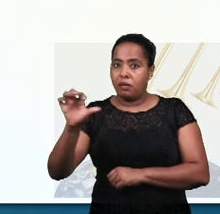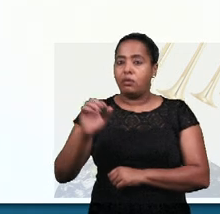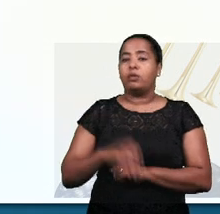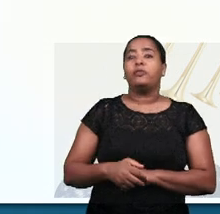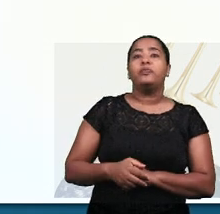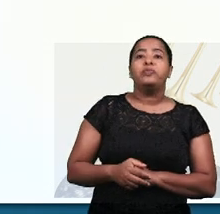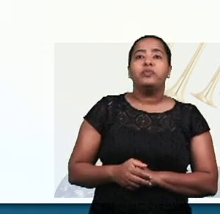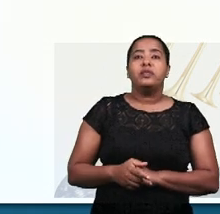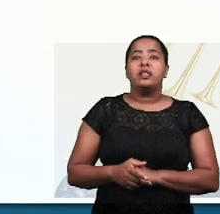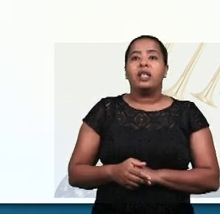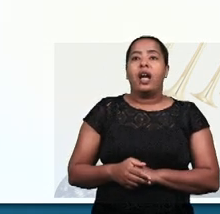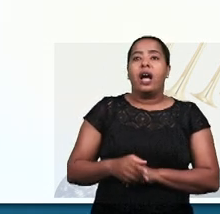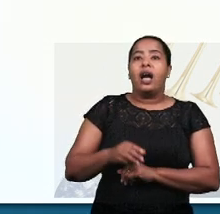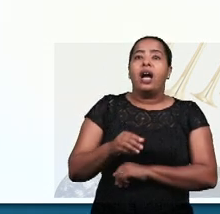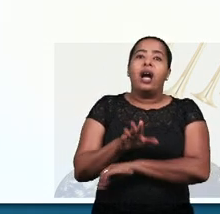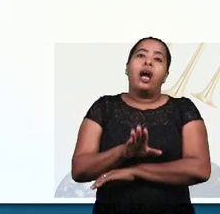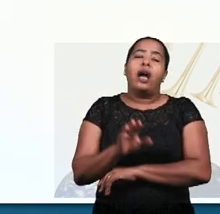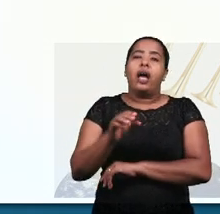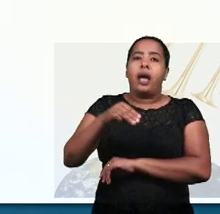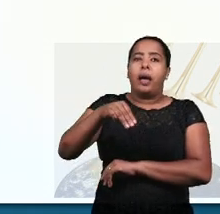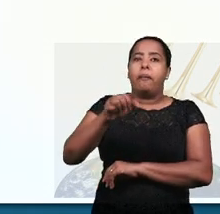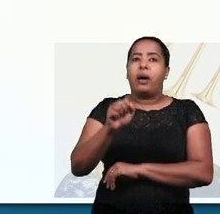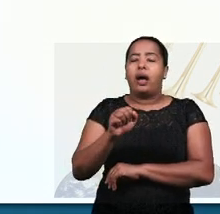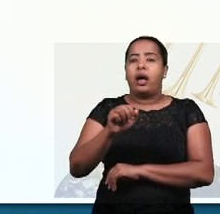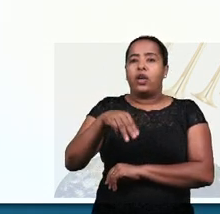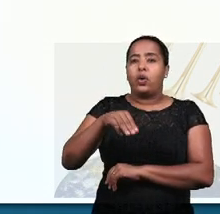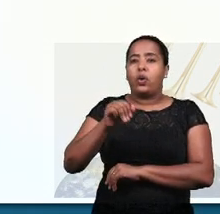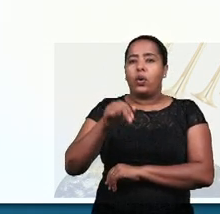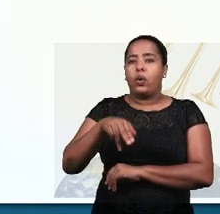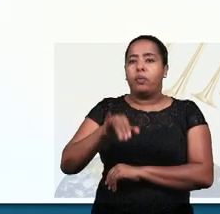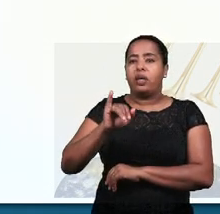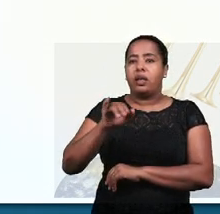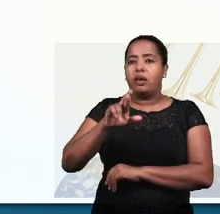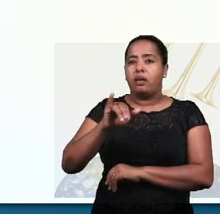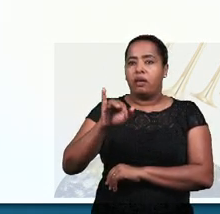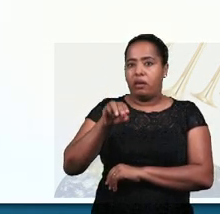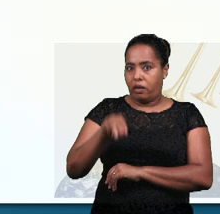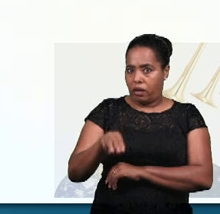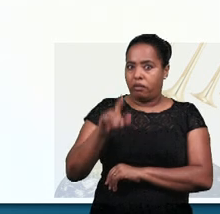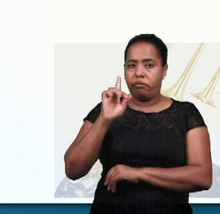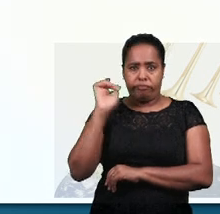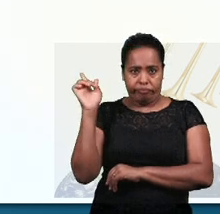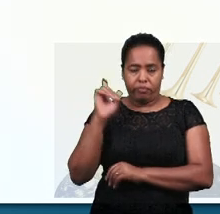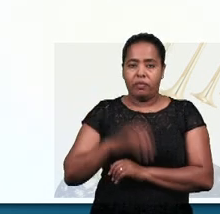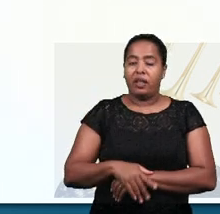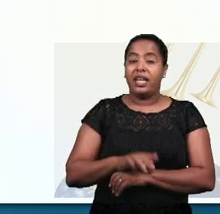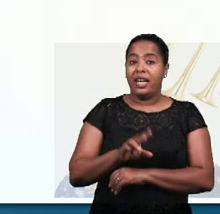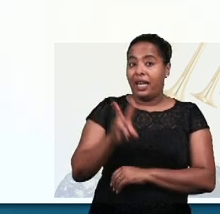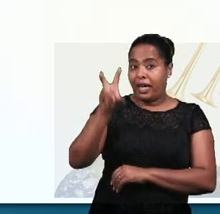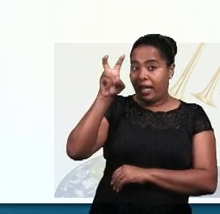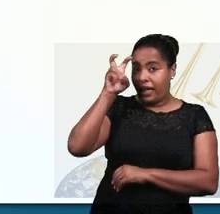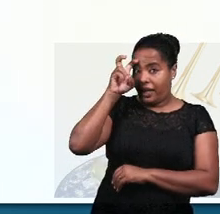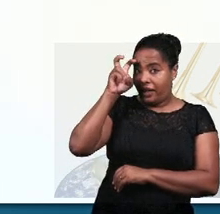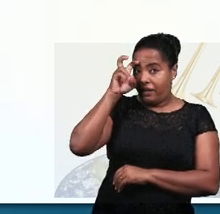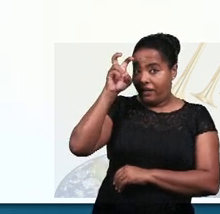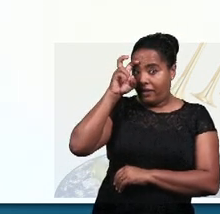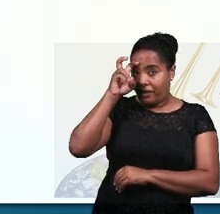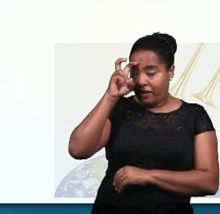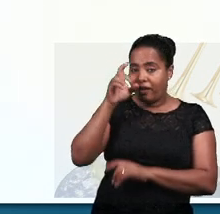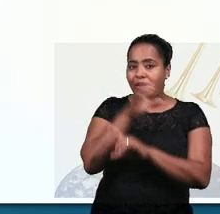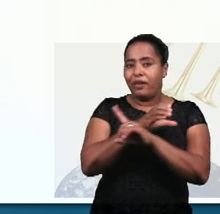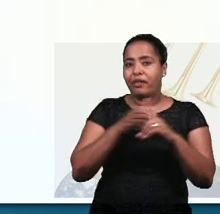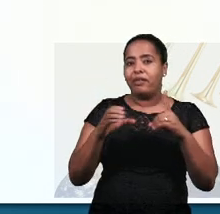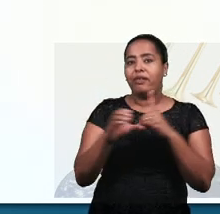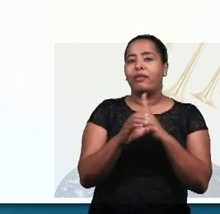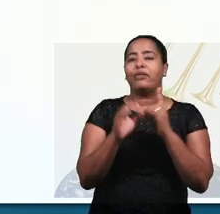de Manhuaçu, Mayumirim, dans la région de l'État de Espírito Santo, dans la frontière avec Espírito Santo. Le jeudi à